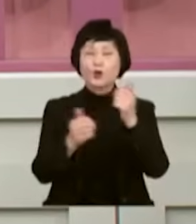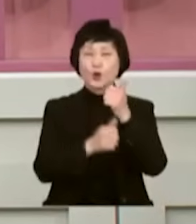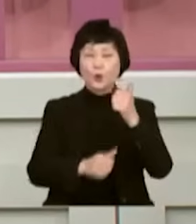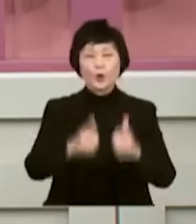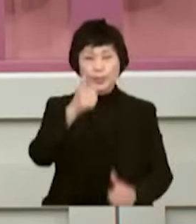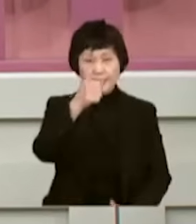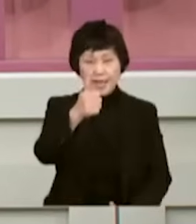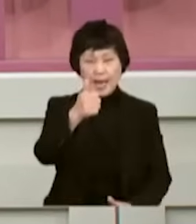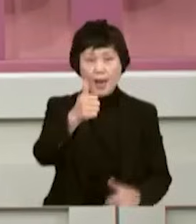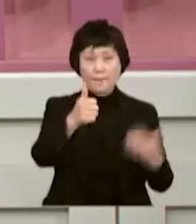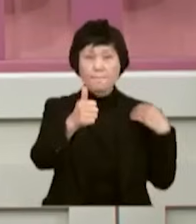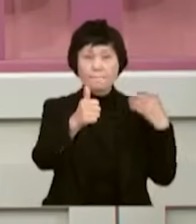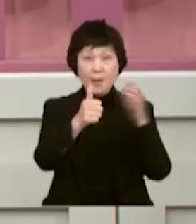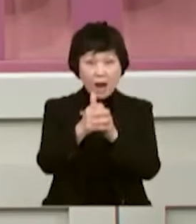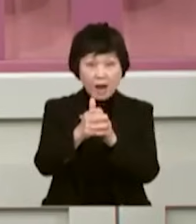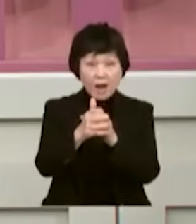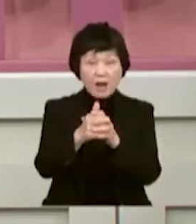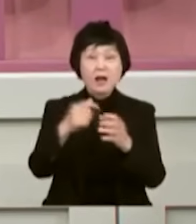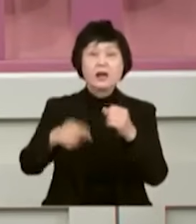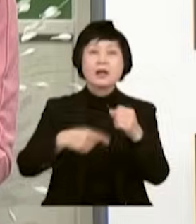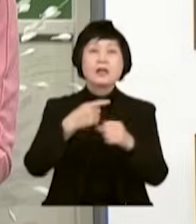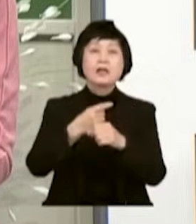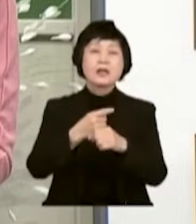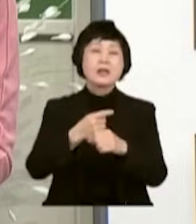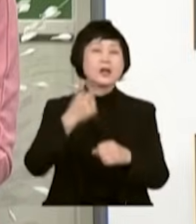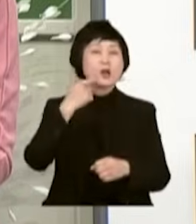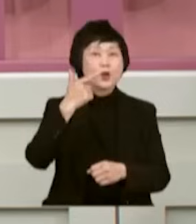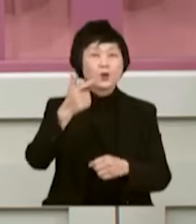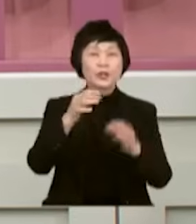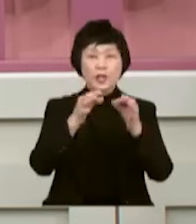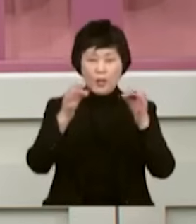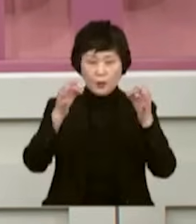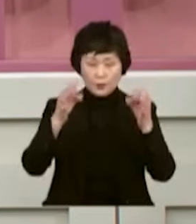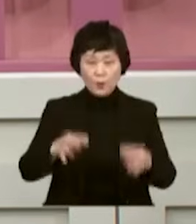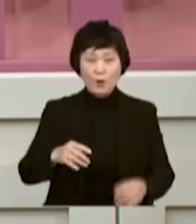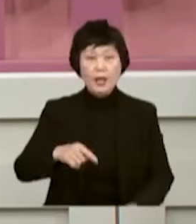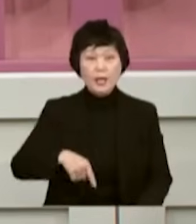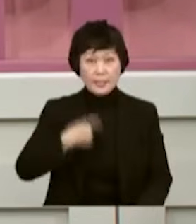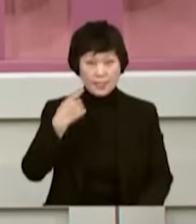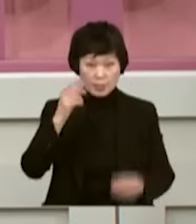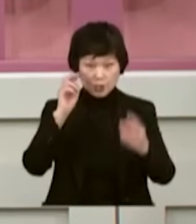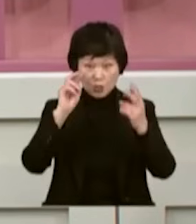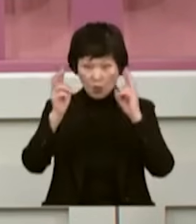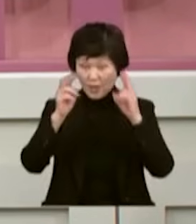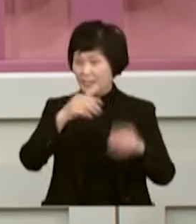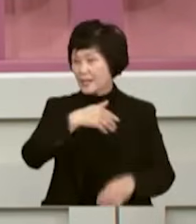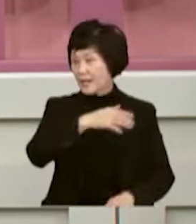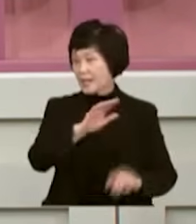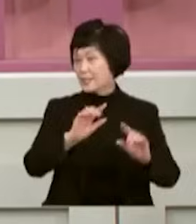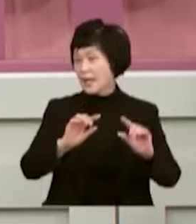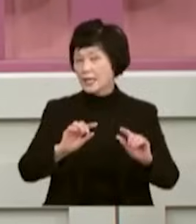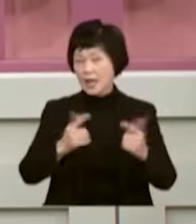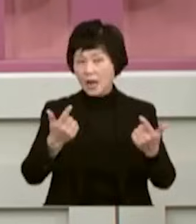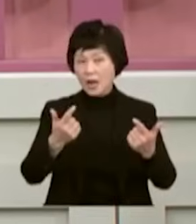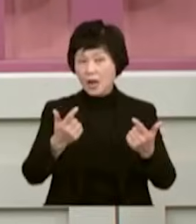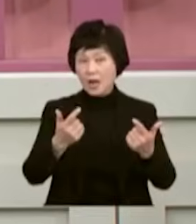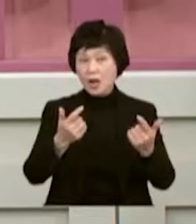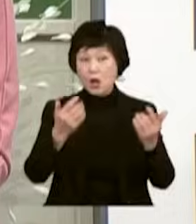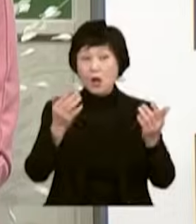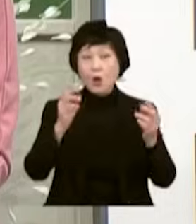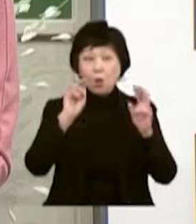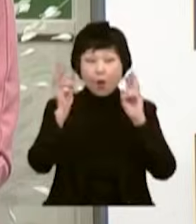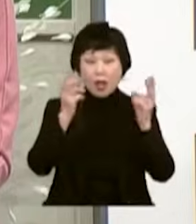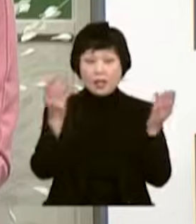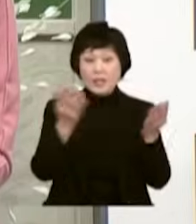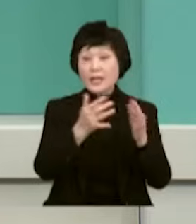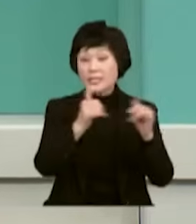자기 회사로 출근 안 하고 회사의 직원들에게 맡기고 자기는 교회로 출근했거든요. 그 마음을 하나님 보신 것 같아요. 네,